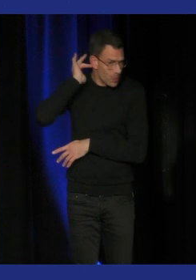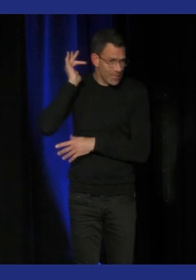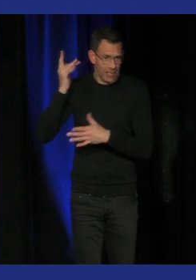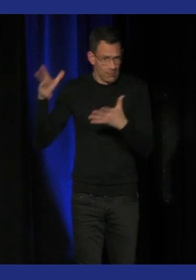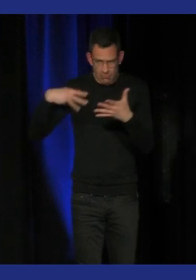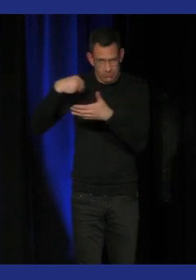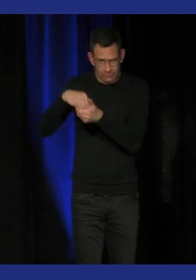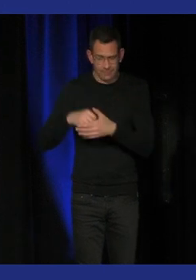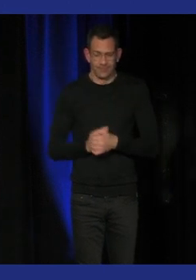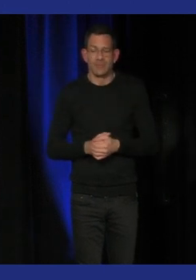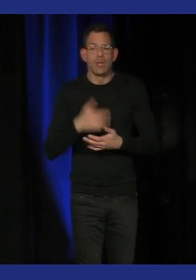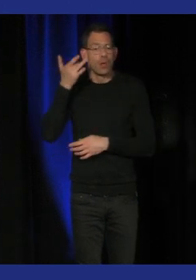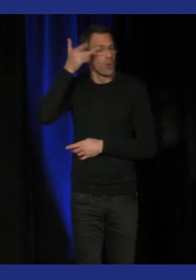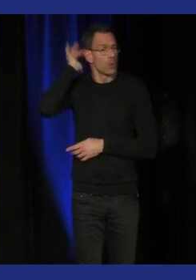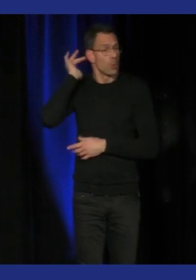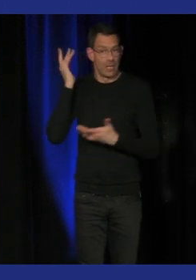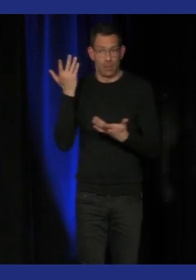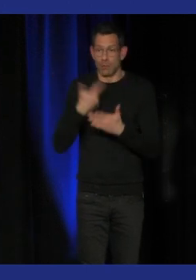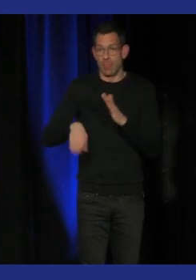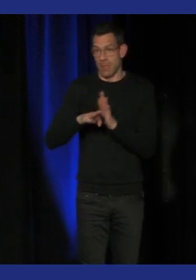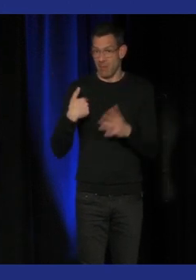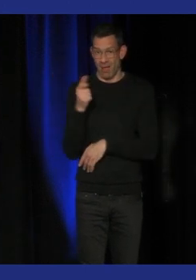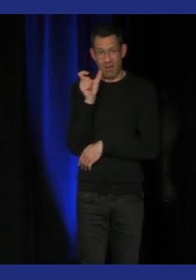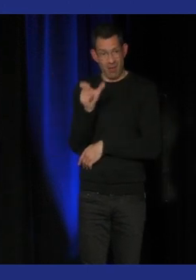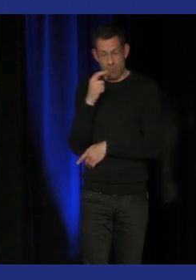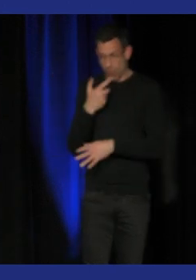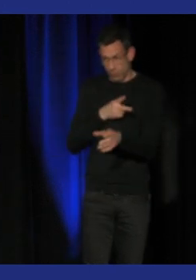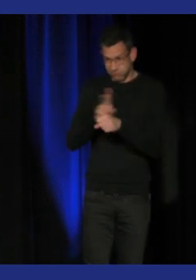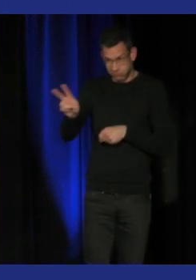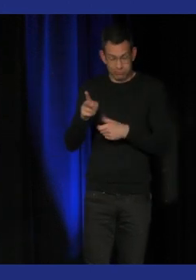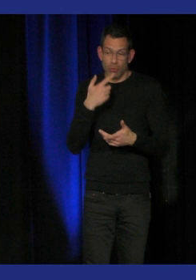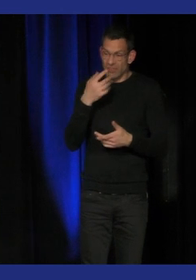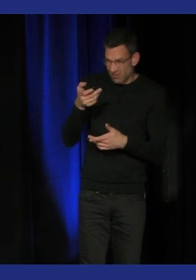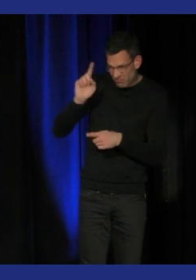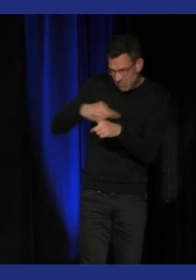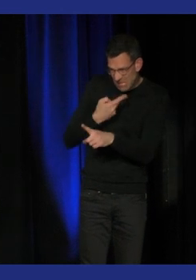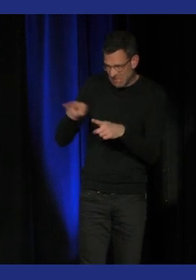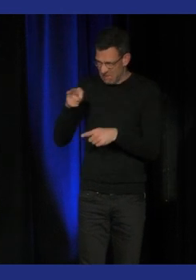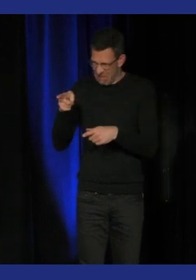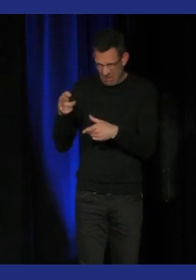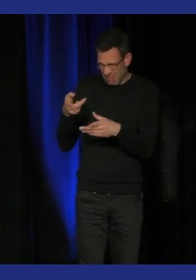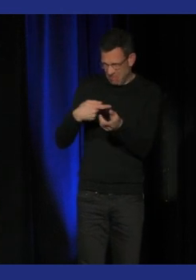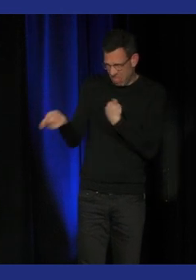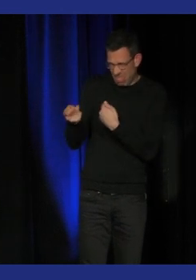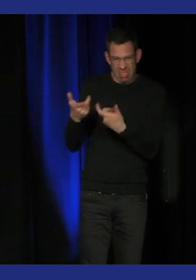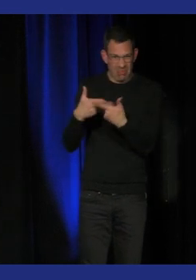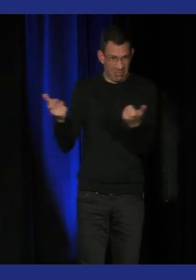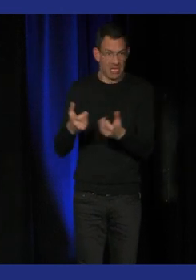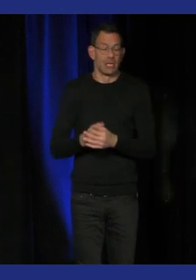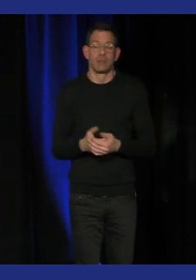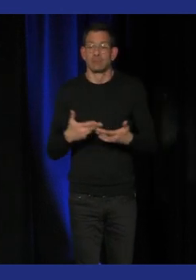Queer, c'est à la base une insulte, ce mot qui signifie étrange, bizarre, tordu. Et qui était utilisé du